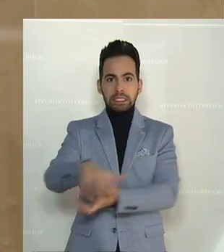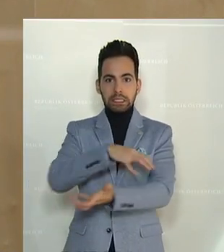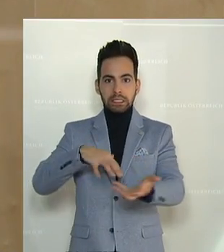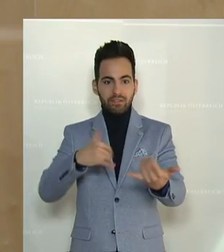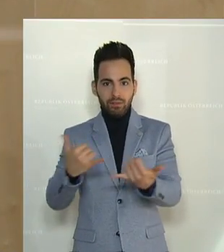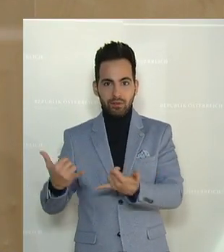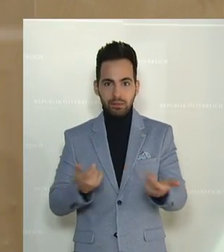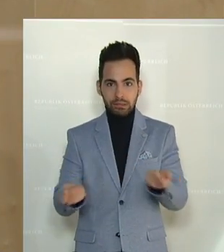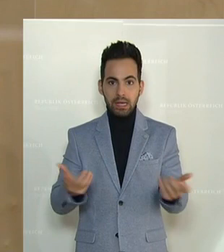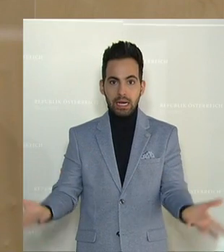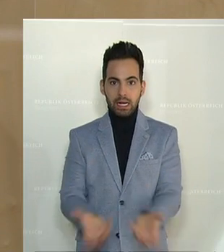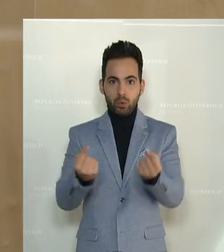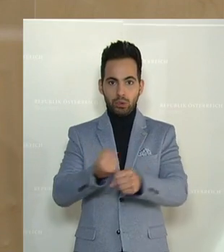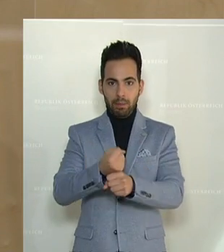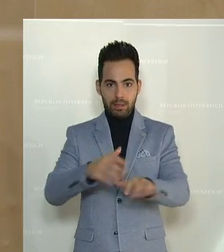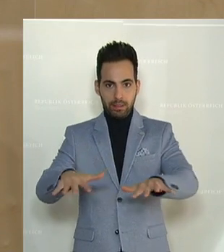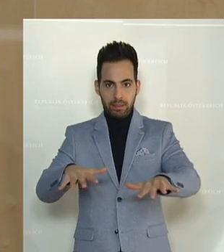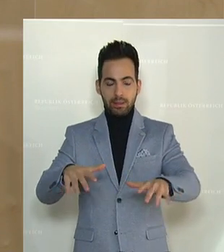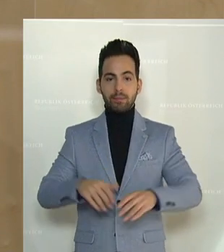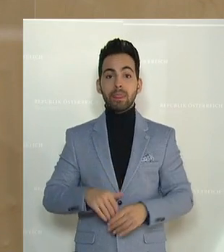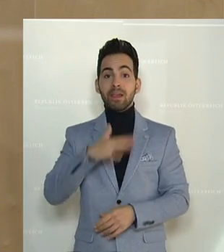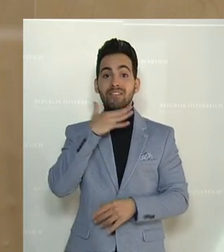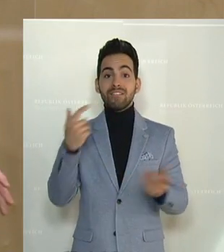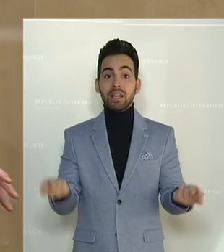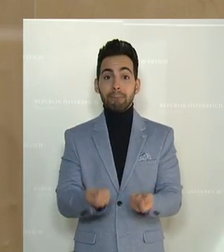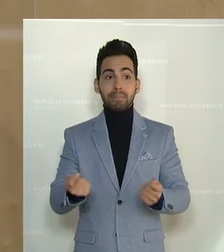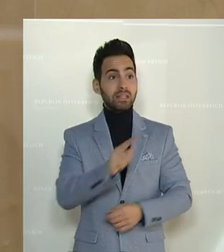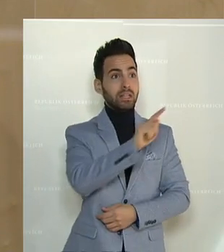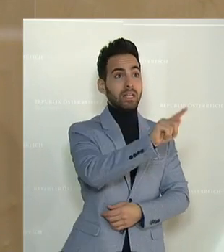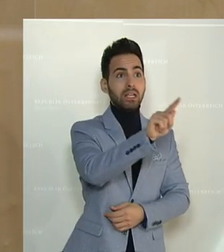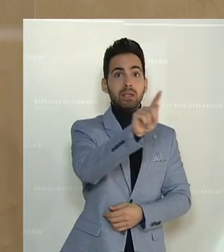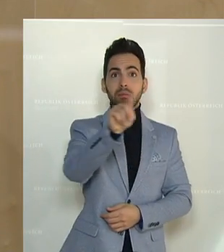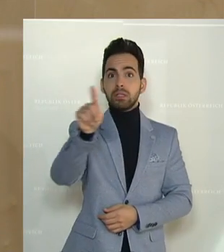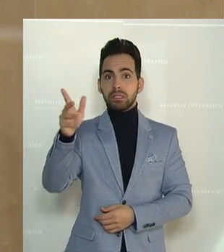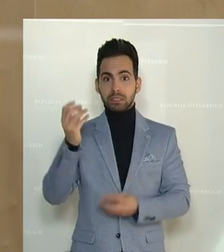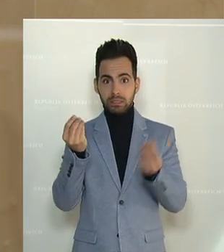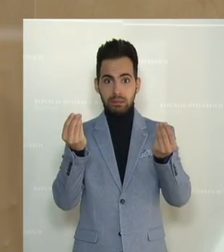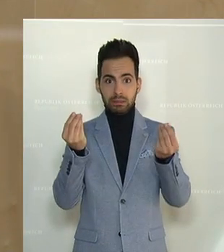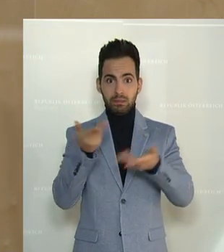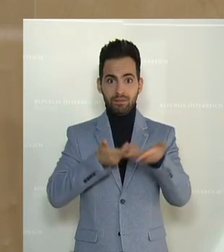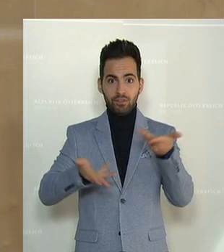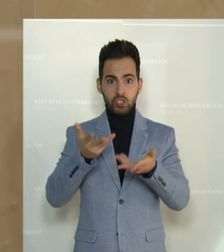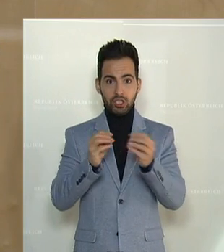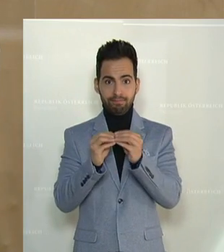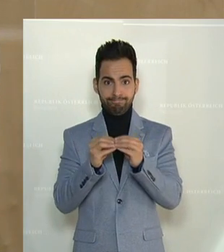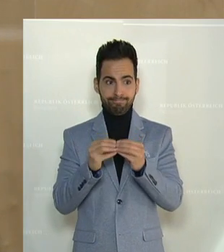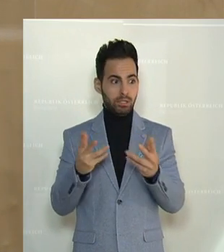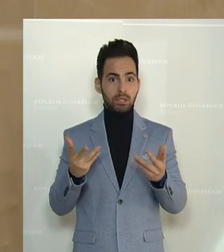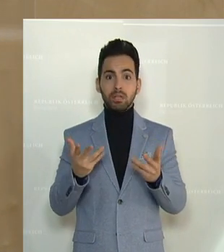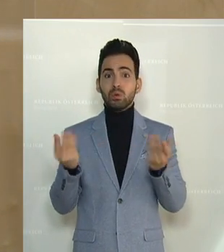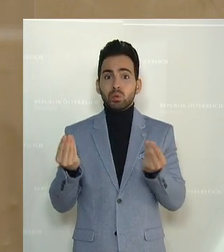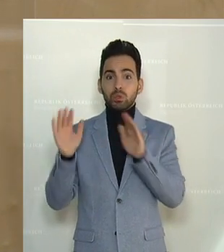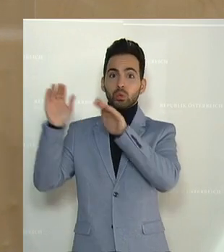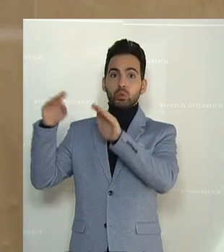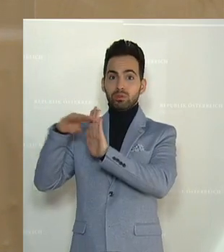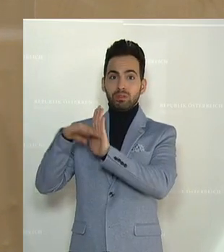Rettungsarbeit. Vielen Betrieben, die sind in wirtschaftliche Schwierigkeiten geraten durch die notwendigen Schutzmaßnahmen.